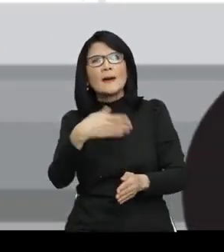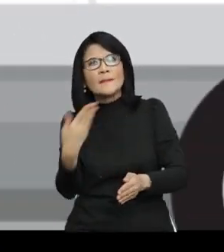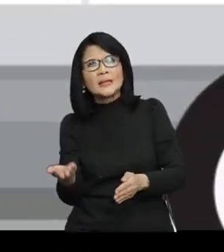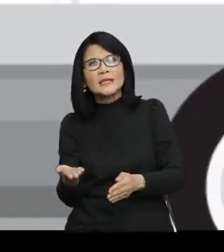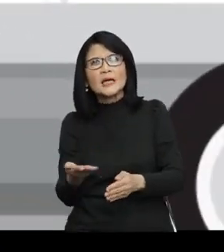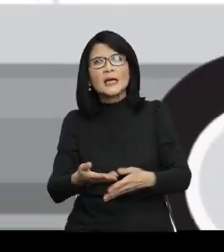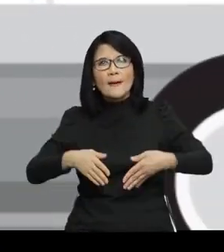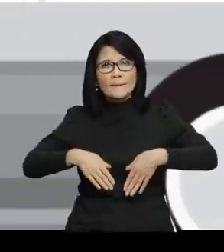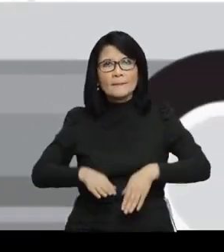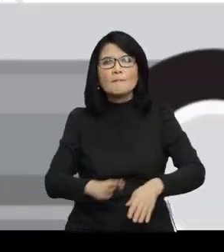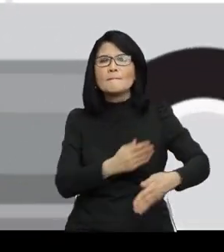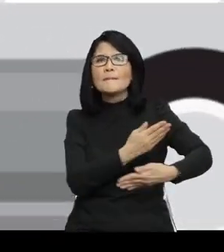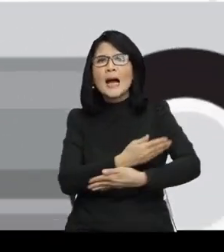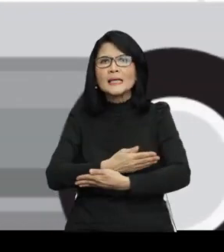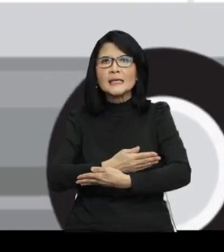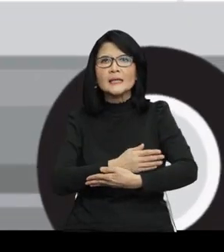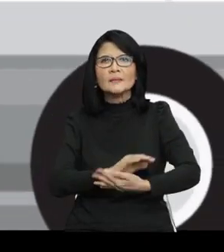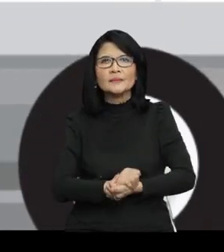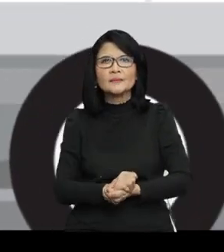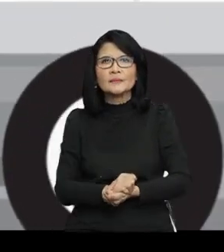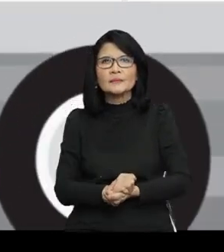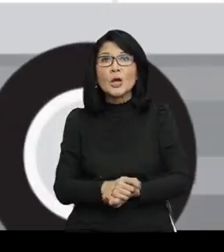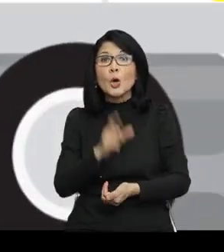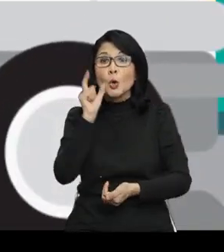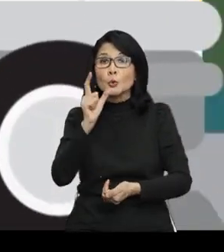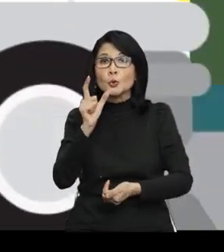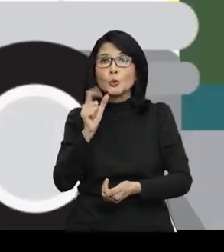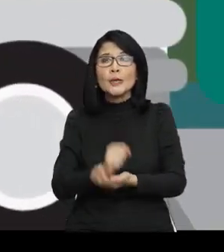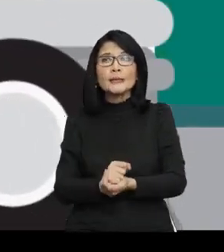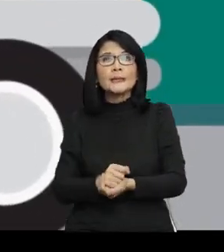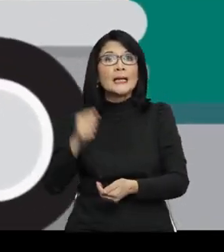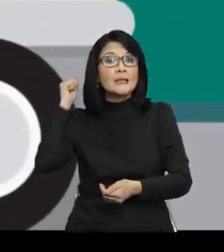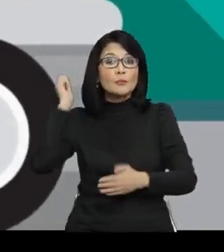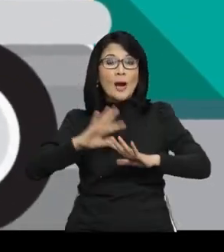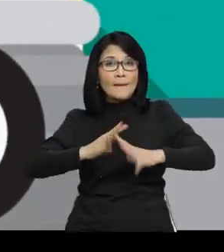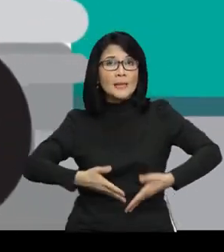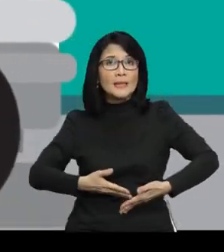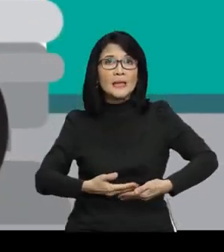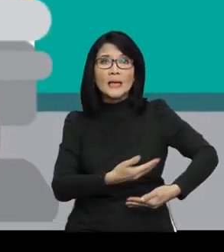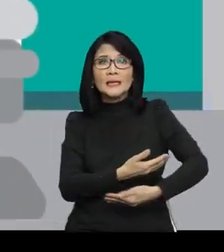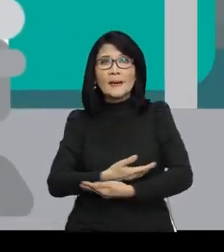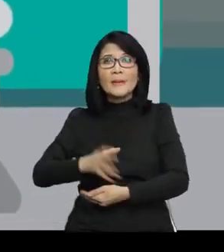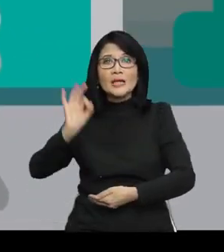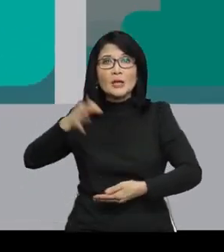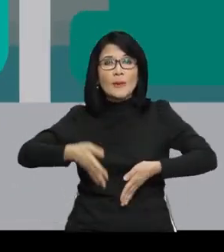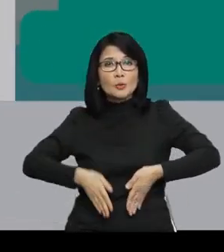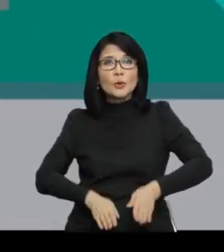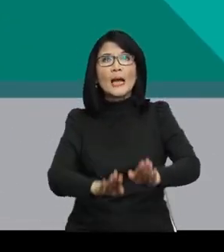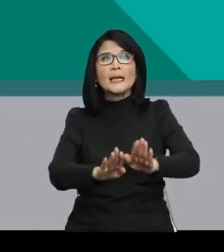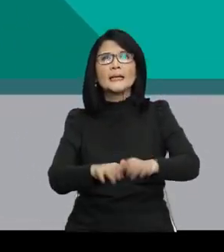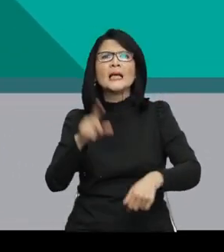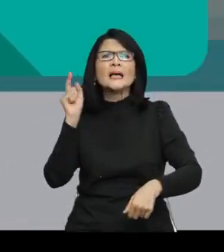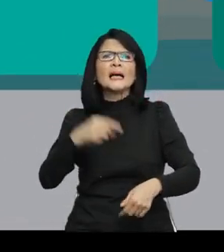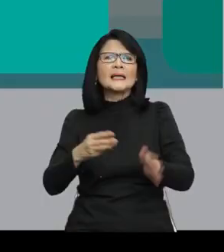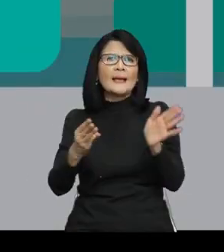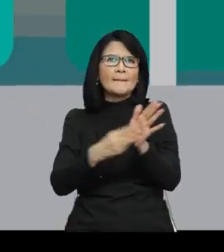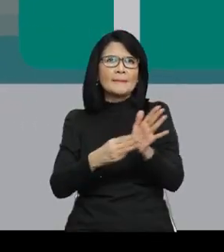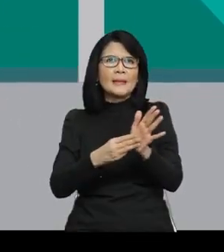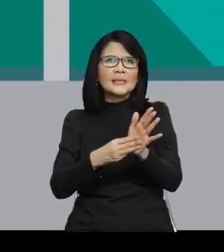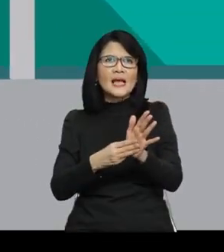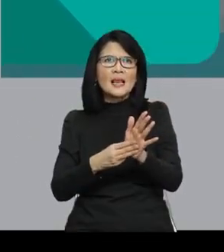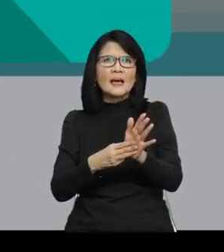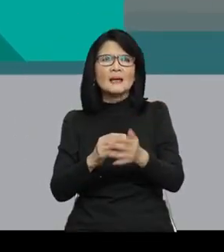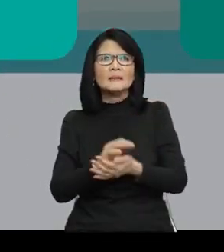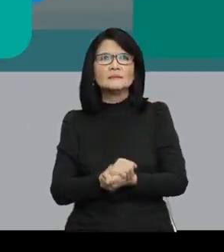dan neonatal. Bagi ibu hamil dan bayi baru lahir, kondisi bencana dapat memberi resiko persalinan dan